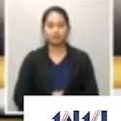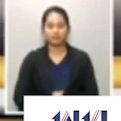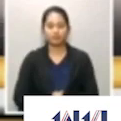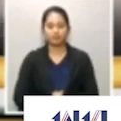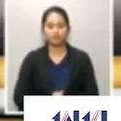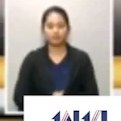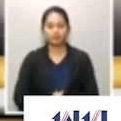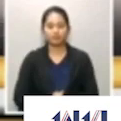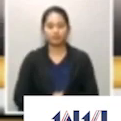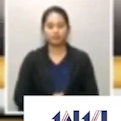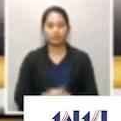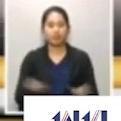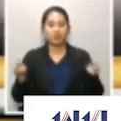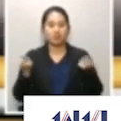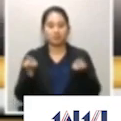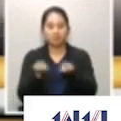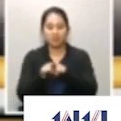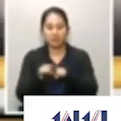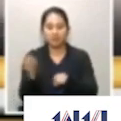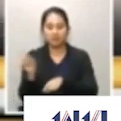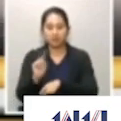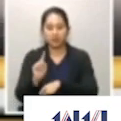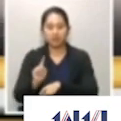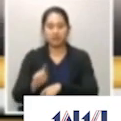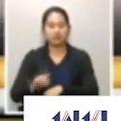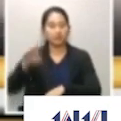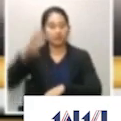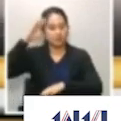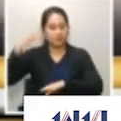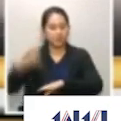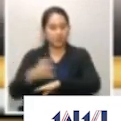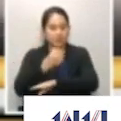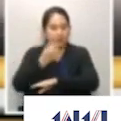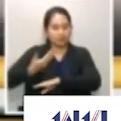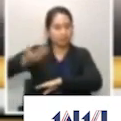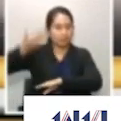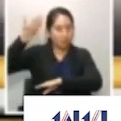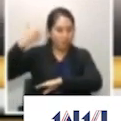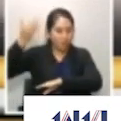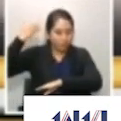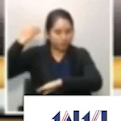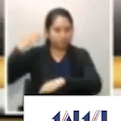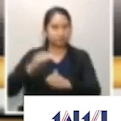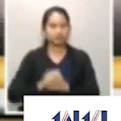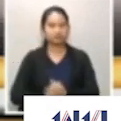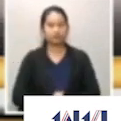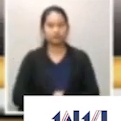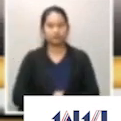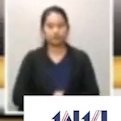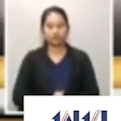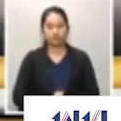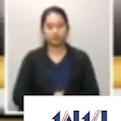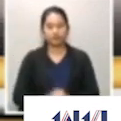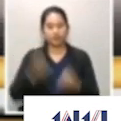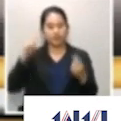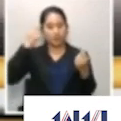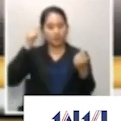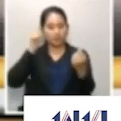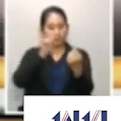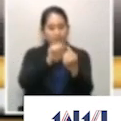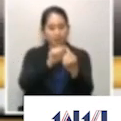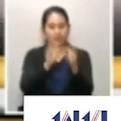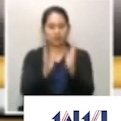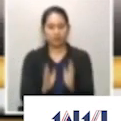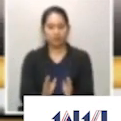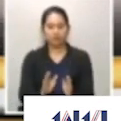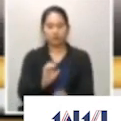หมือนยุคเผด็จการในอดีตที่เคยทำมาเป้าหมายการแต่งตั้งสว.250